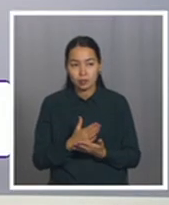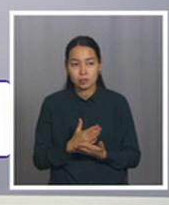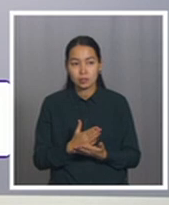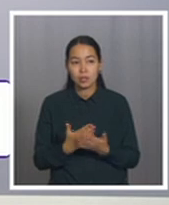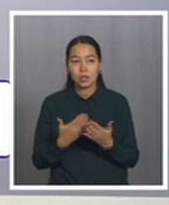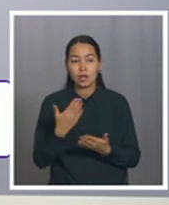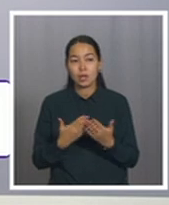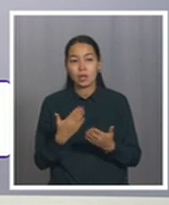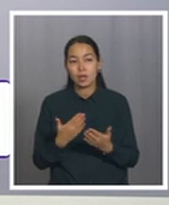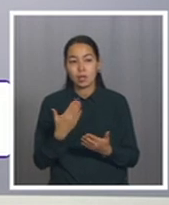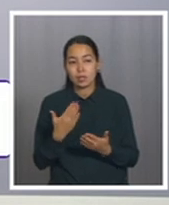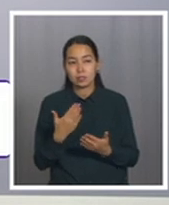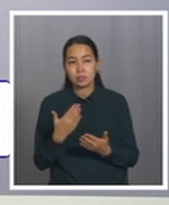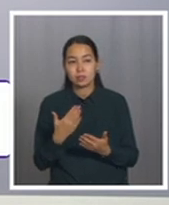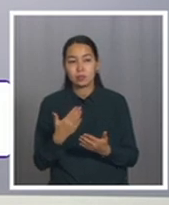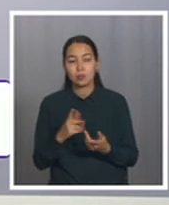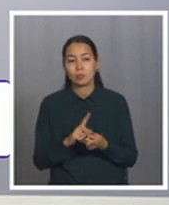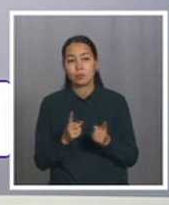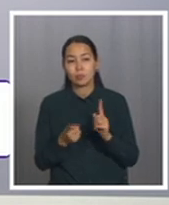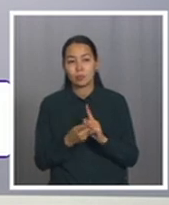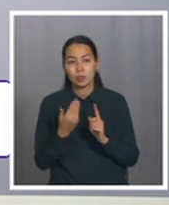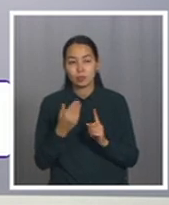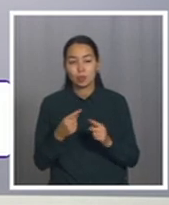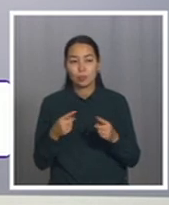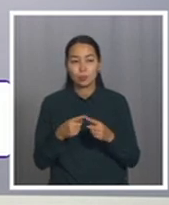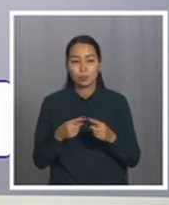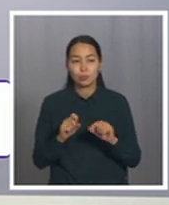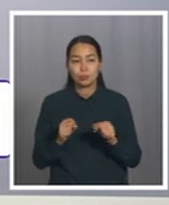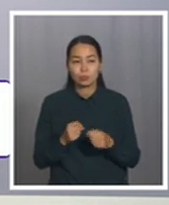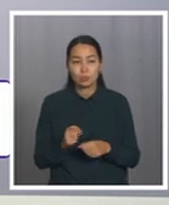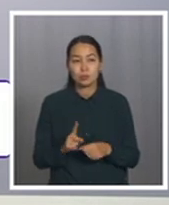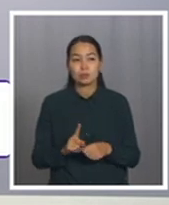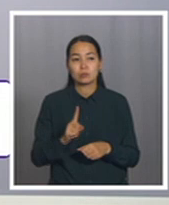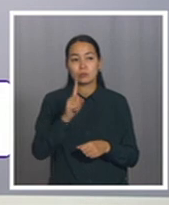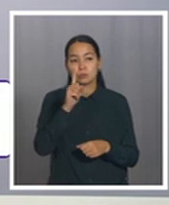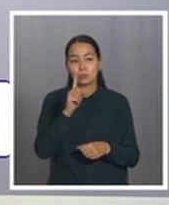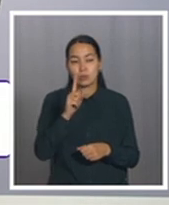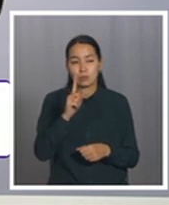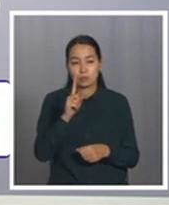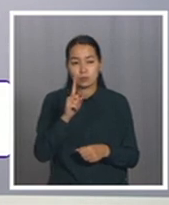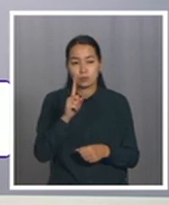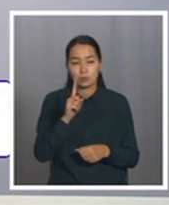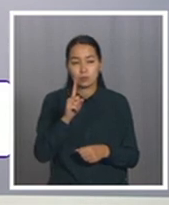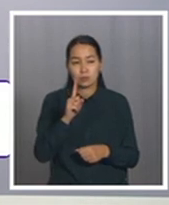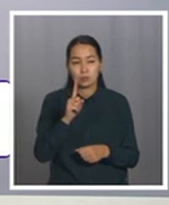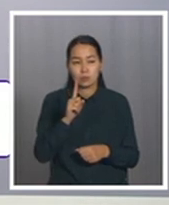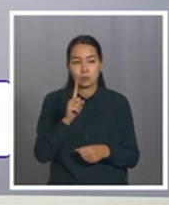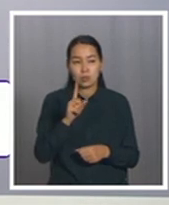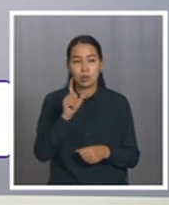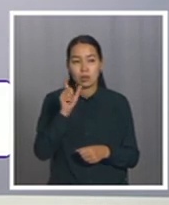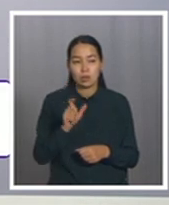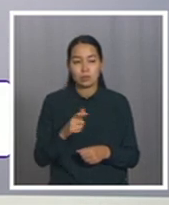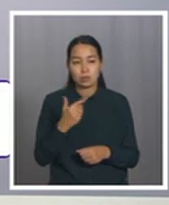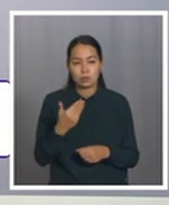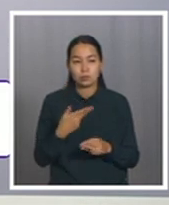кейін біз білетін ұршықтың бұрыштық жылдамдығының бағыты жоғары қарай болады екен. Және адам сол